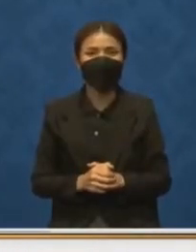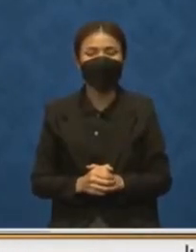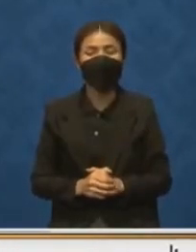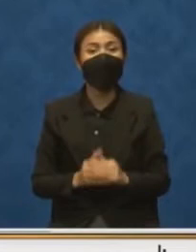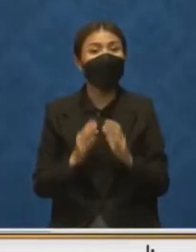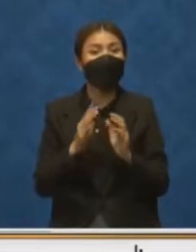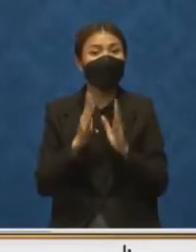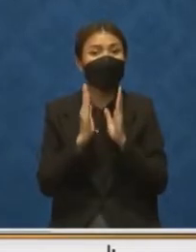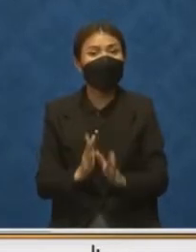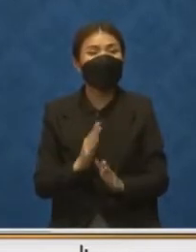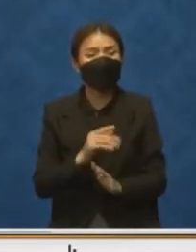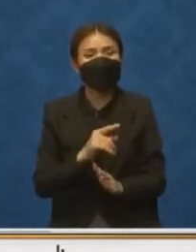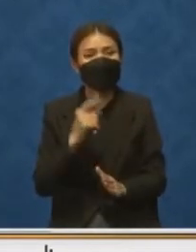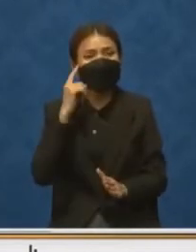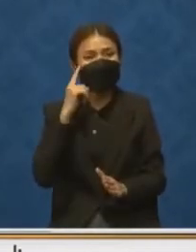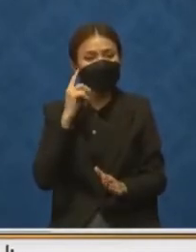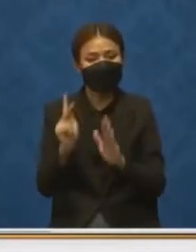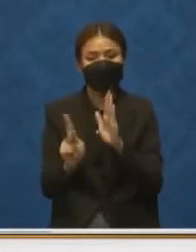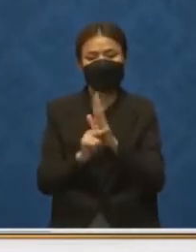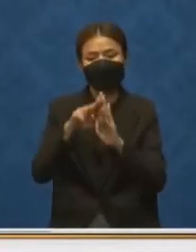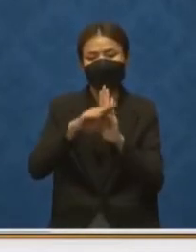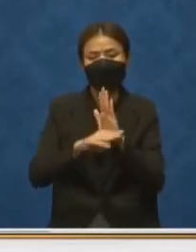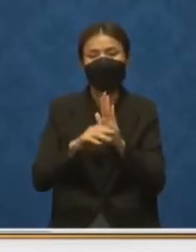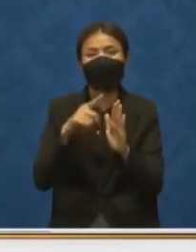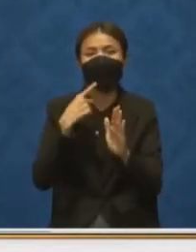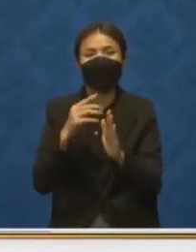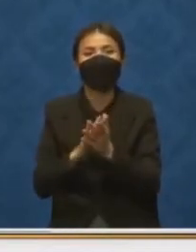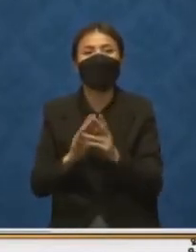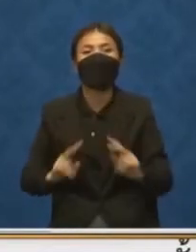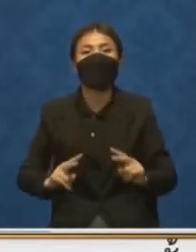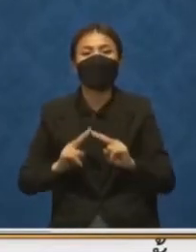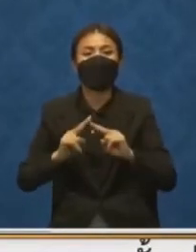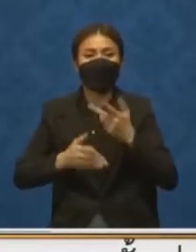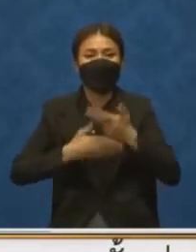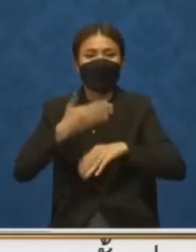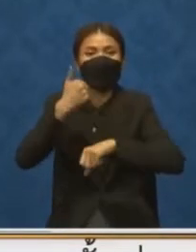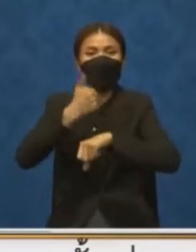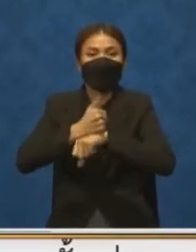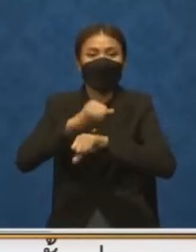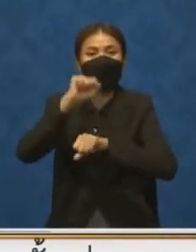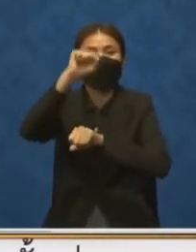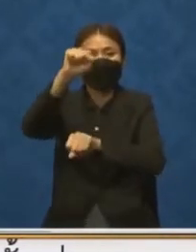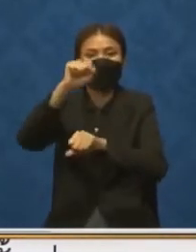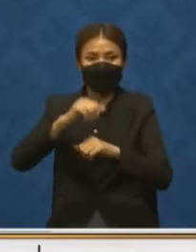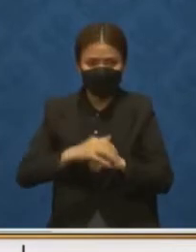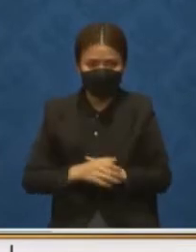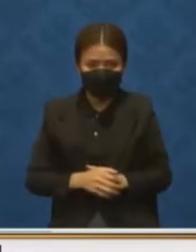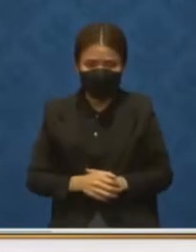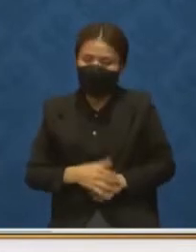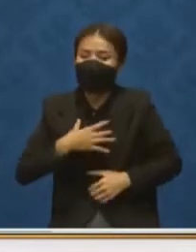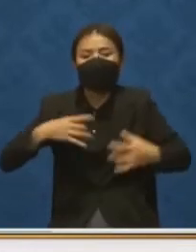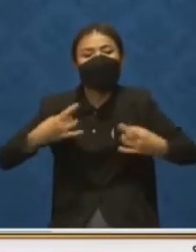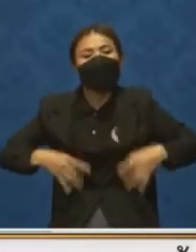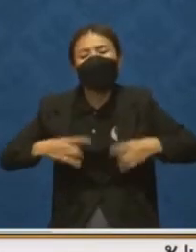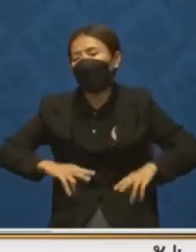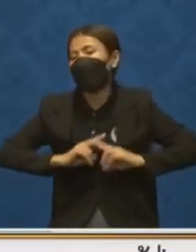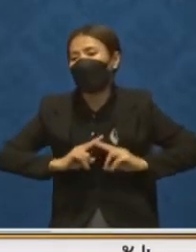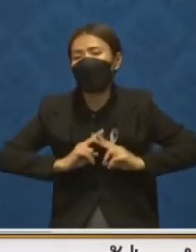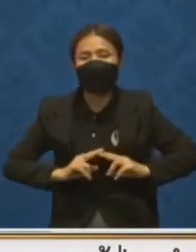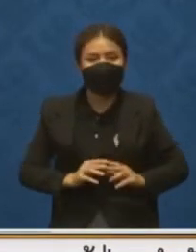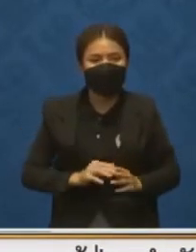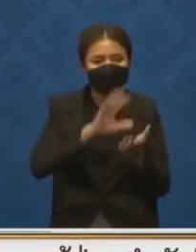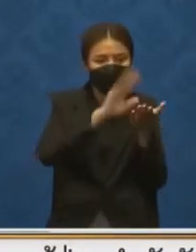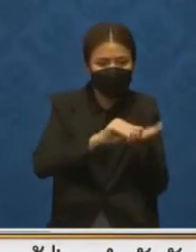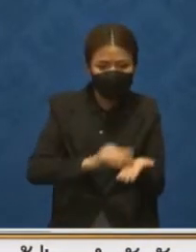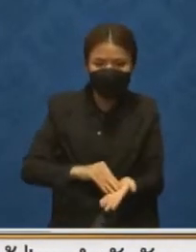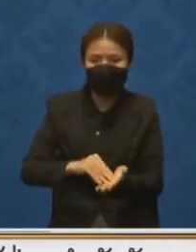ี่ใช่บอก้อความใงก็ได้หรือข้มลใดก็ได้ม